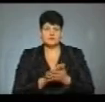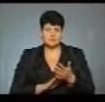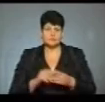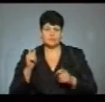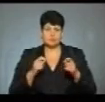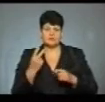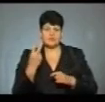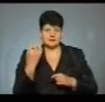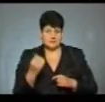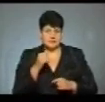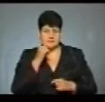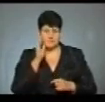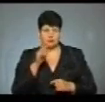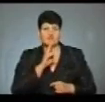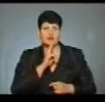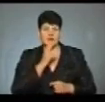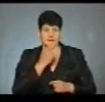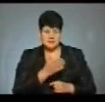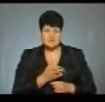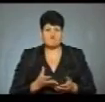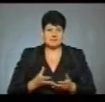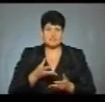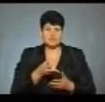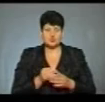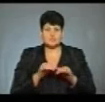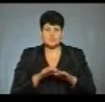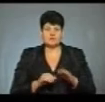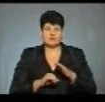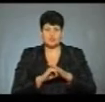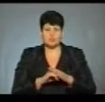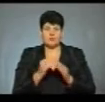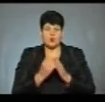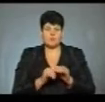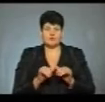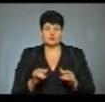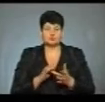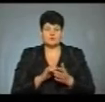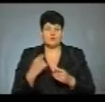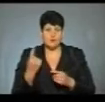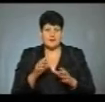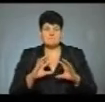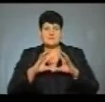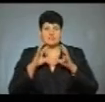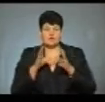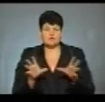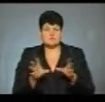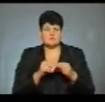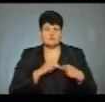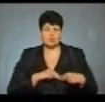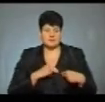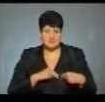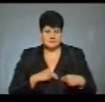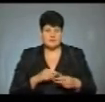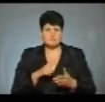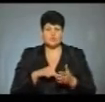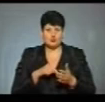2 дні. Завтра він проходитиме в Кременці. Фінансують захід із фондів програм розвитку туризму в області та міжнародного співробітництва із міського бюджету та